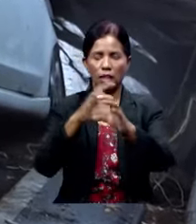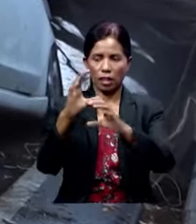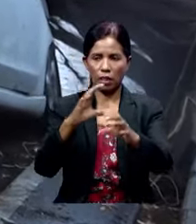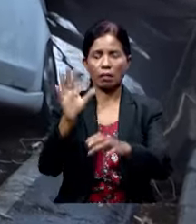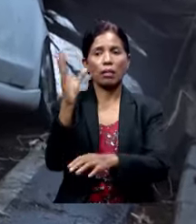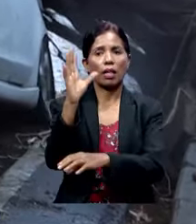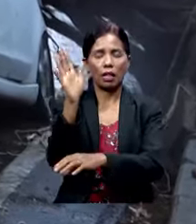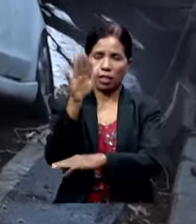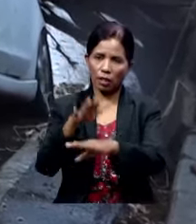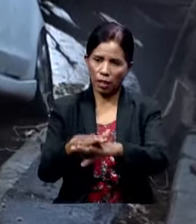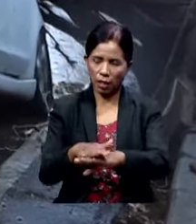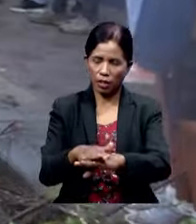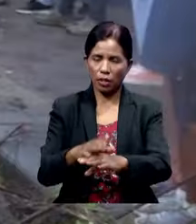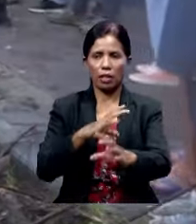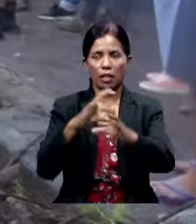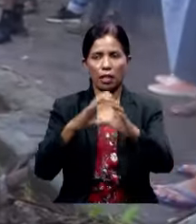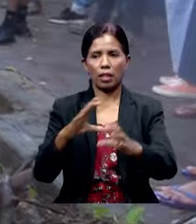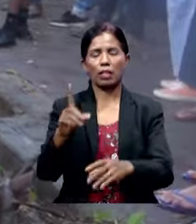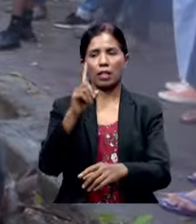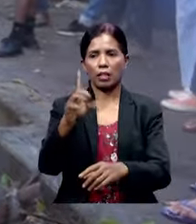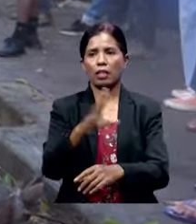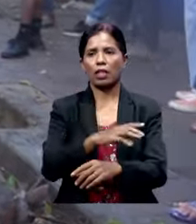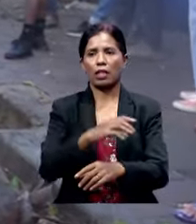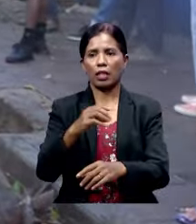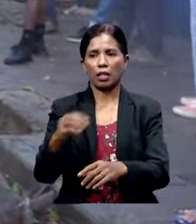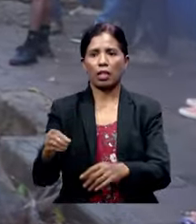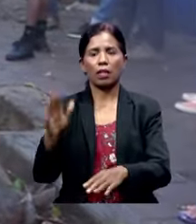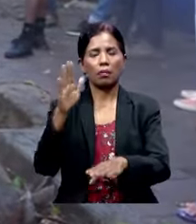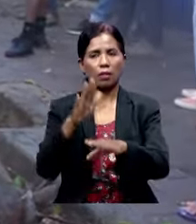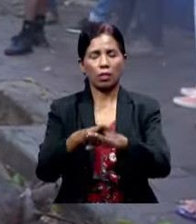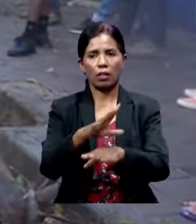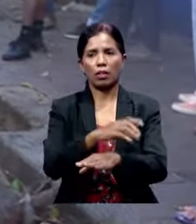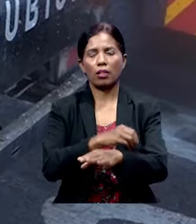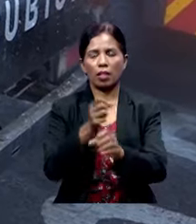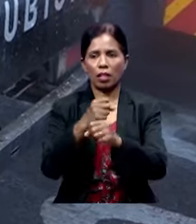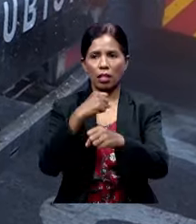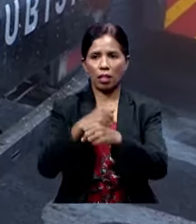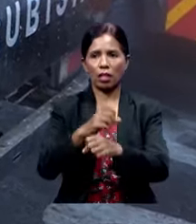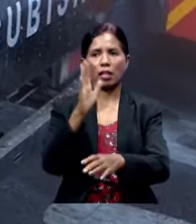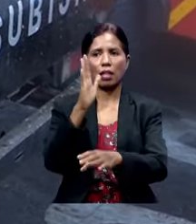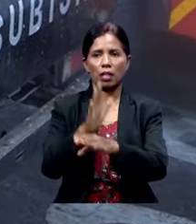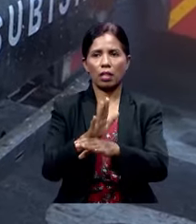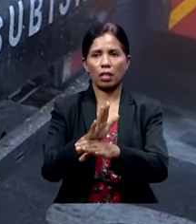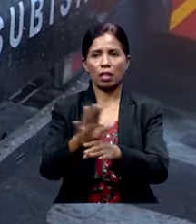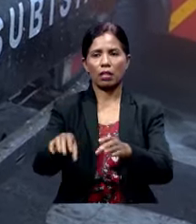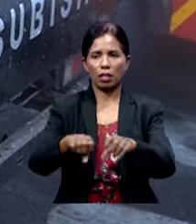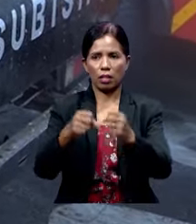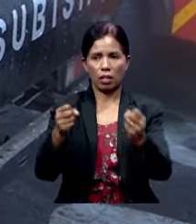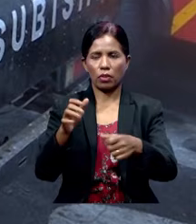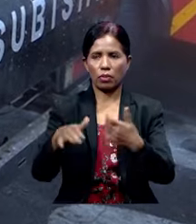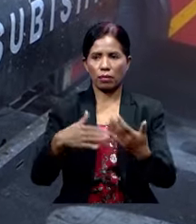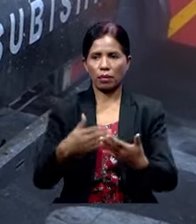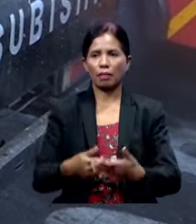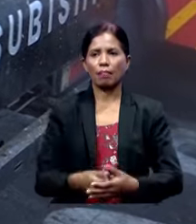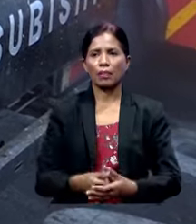hela, no kareta kijang Mitsubishi, ai niasanak mak bakukona, ho di resulta kareta kotuk hetan estragus.